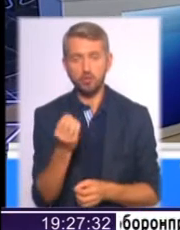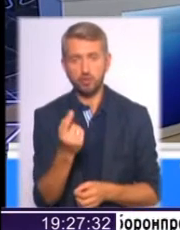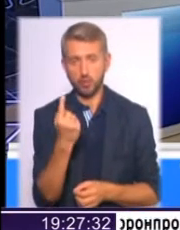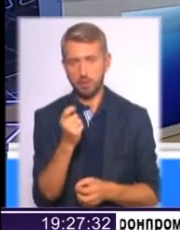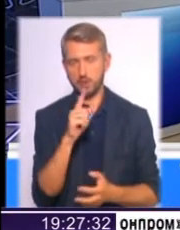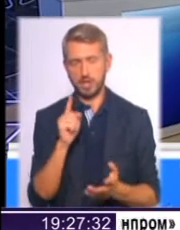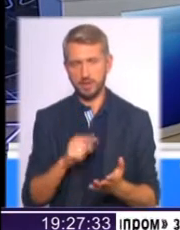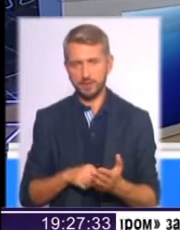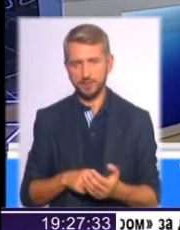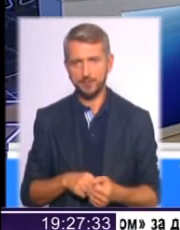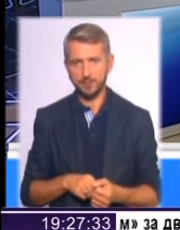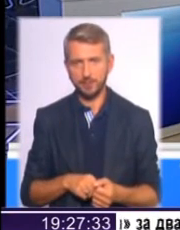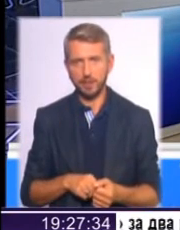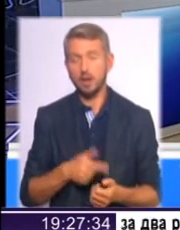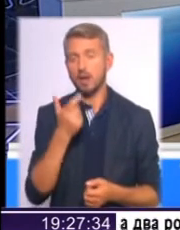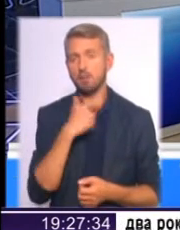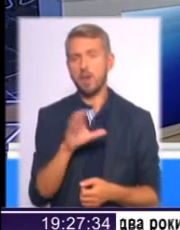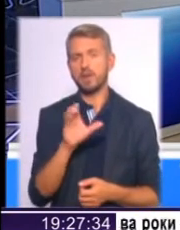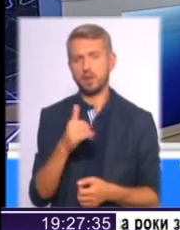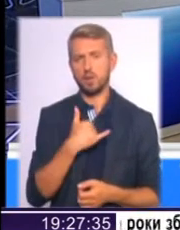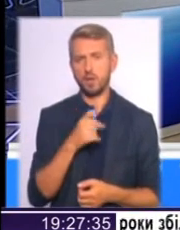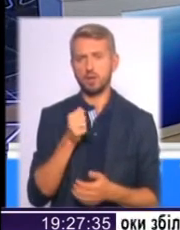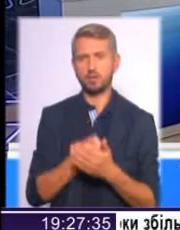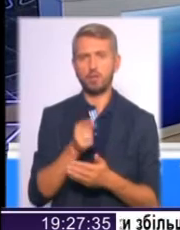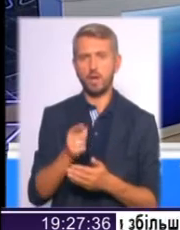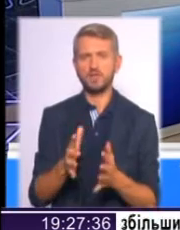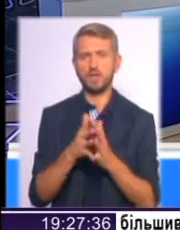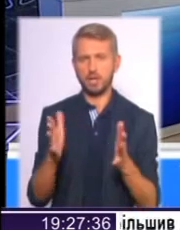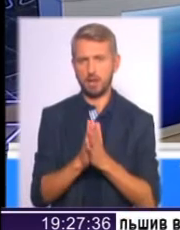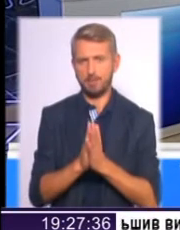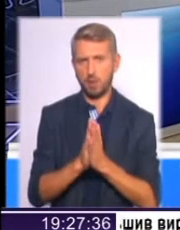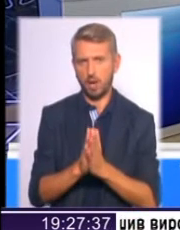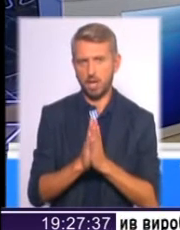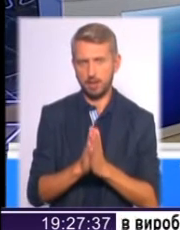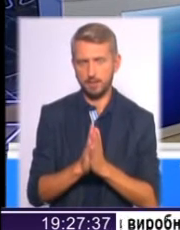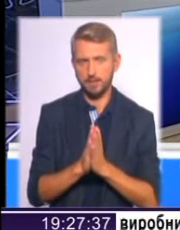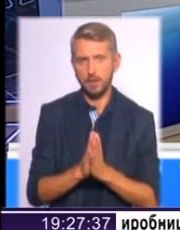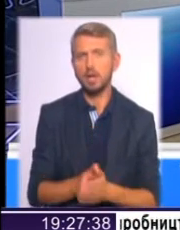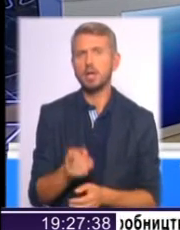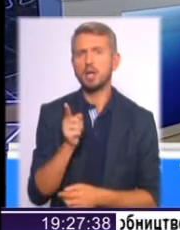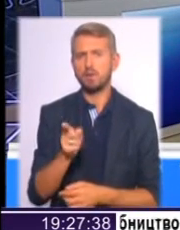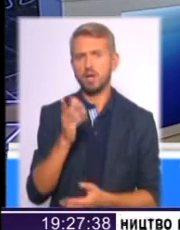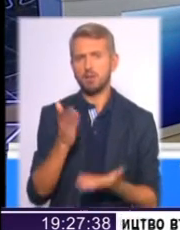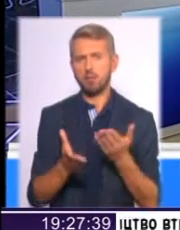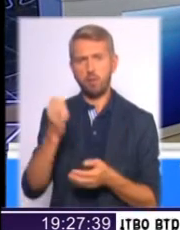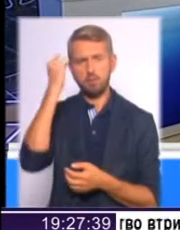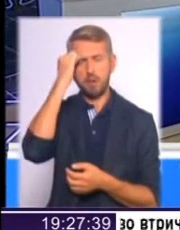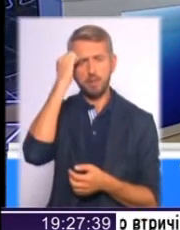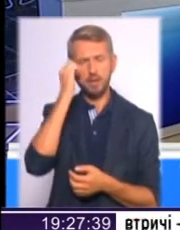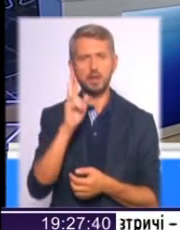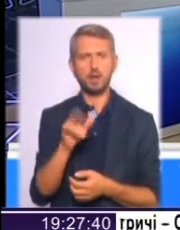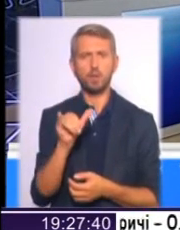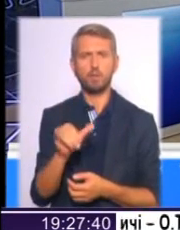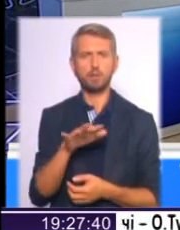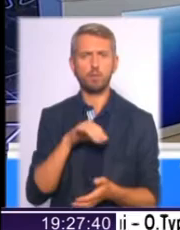питання. Пане Сергій, у мене до вас велике прохання. Прошу. Ви, мабуть, пам'ятаєте, як у вас був